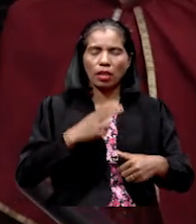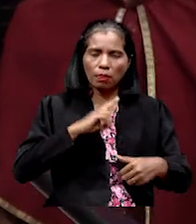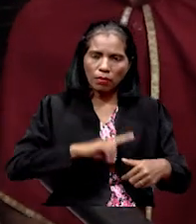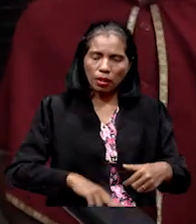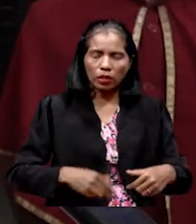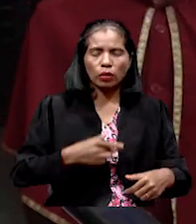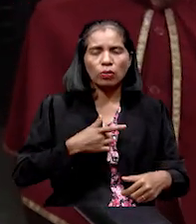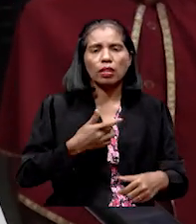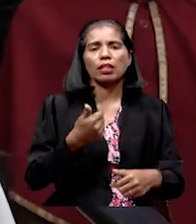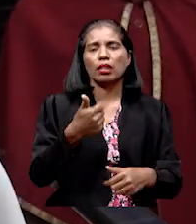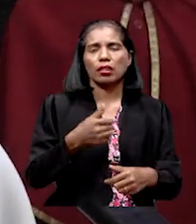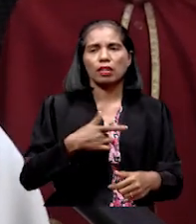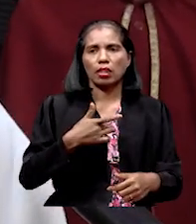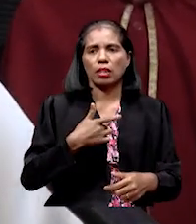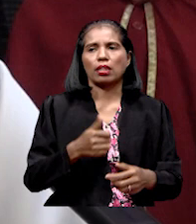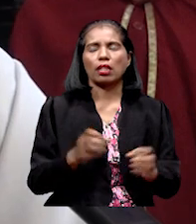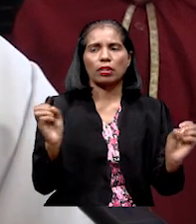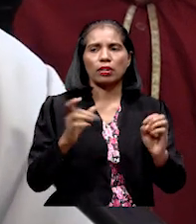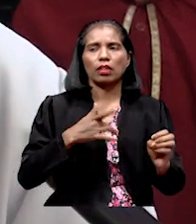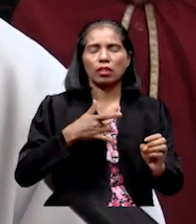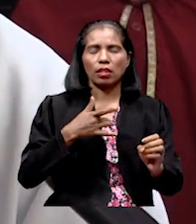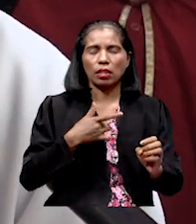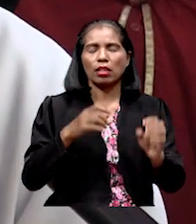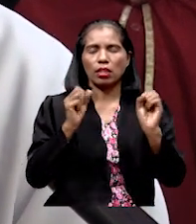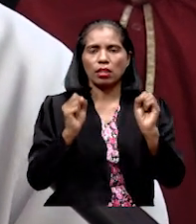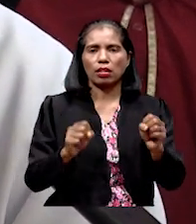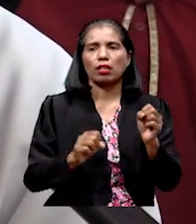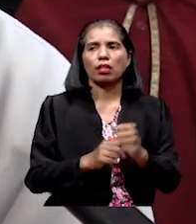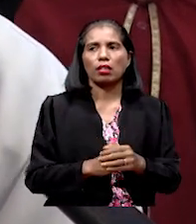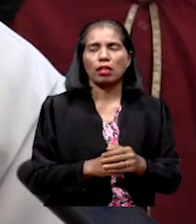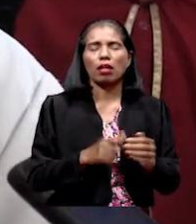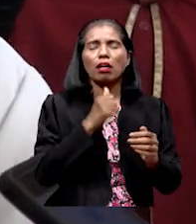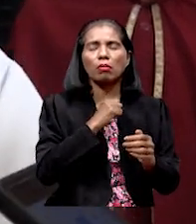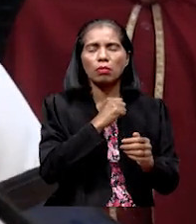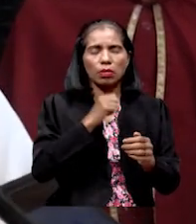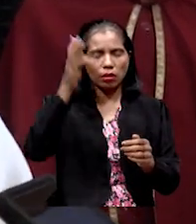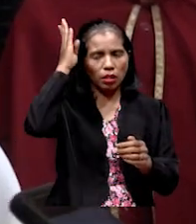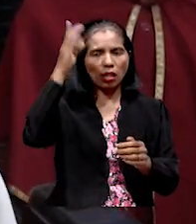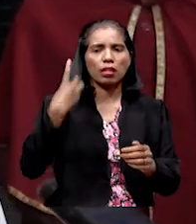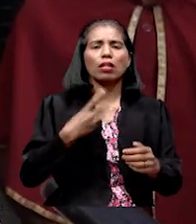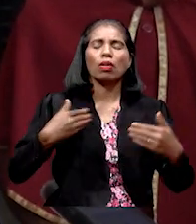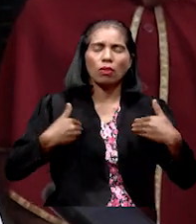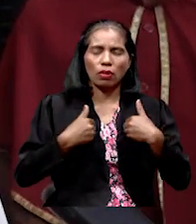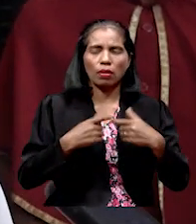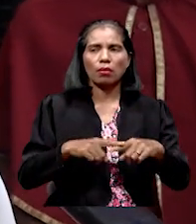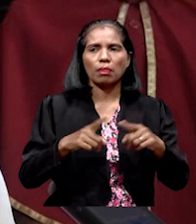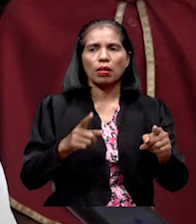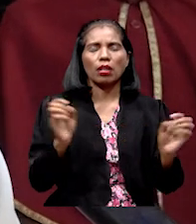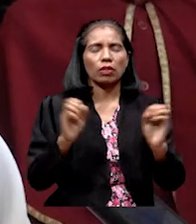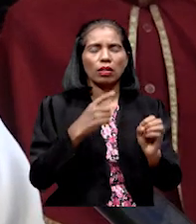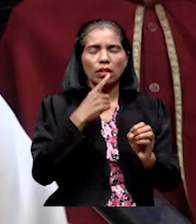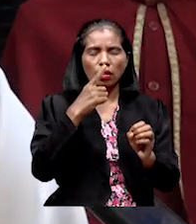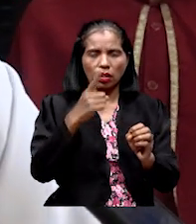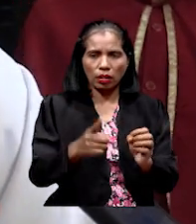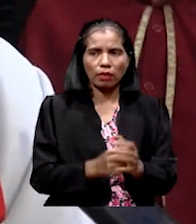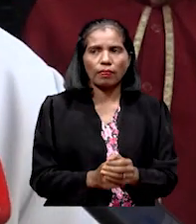ita sente ohi ne la hoje ita sente ohi haleri queixa de ai bispo haruka ita hal dane mai be agora ta cola mai la ta mai bispo makaruka mai be tam